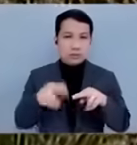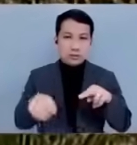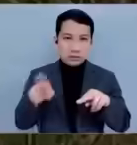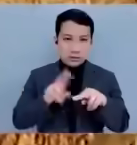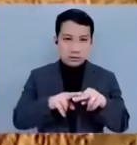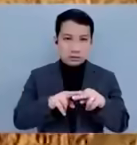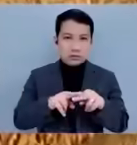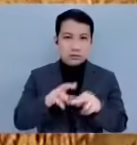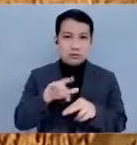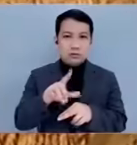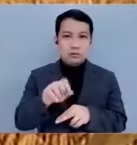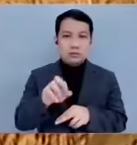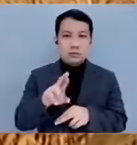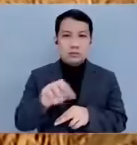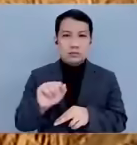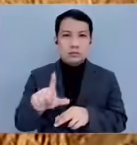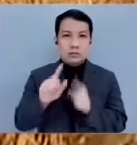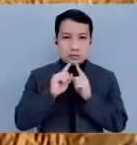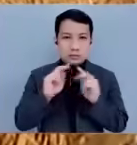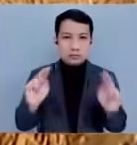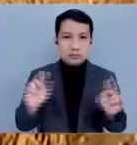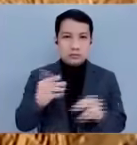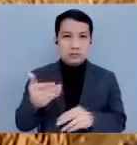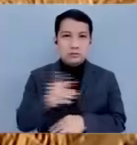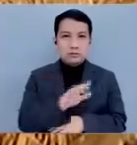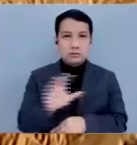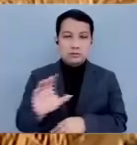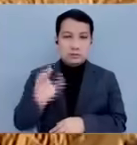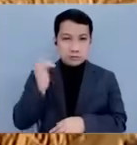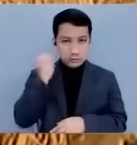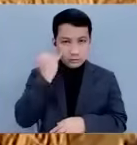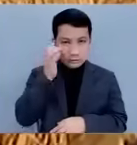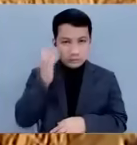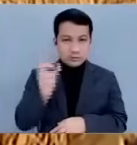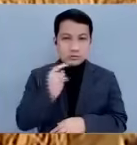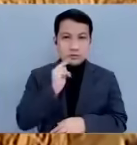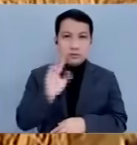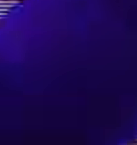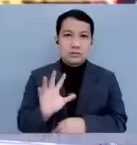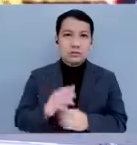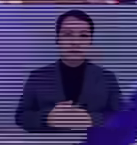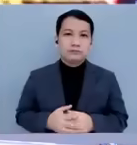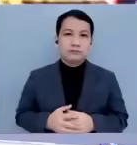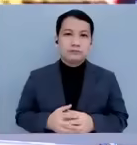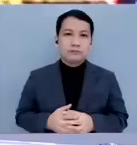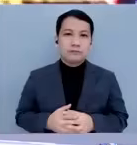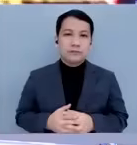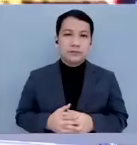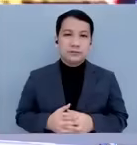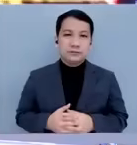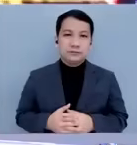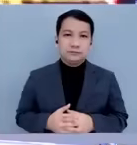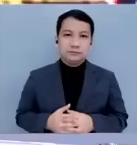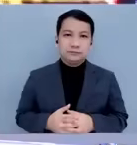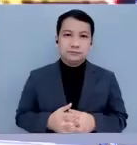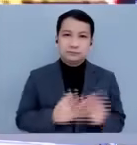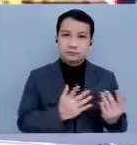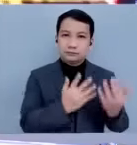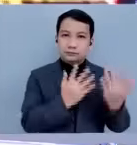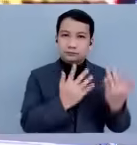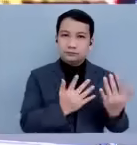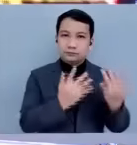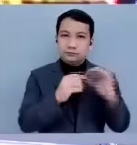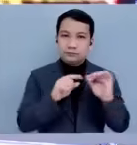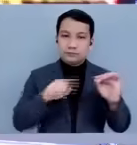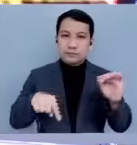collateral. Nagbabalita mula sa frontline, JC Cosico, News 5. Nasunog ang pagawaan ng mga